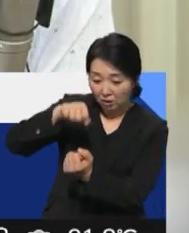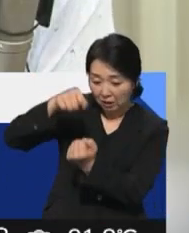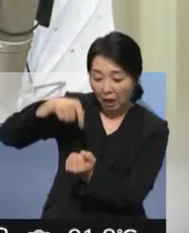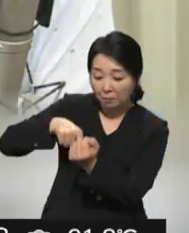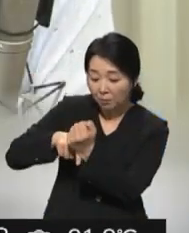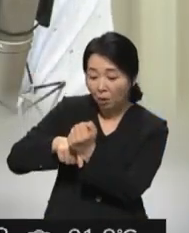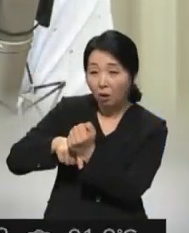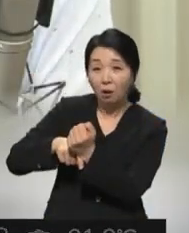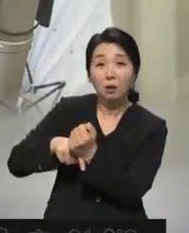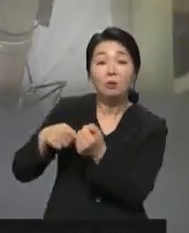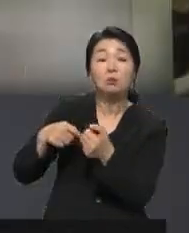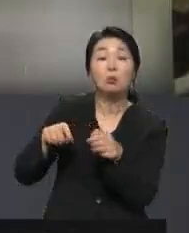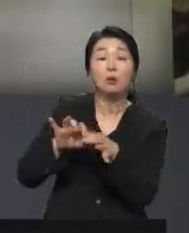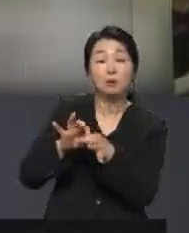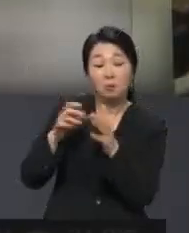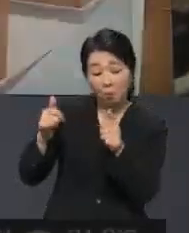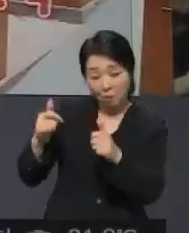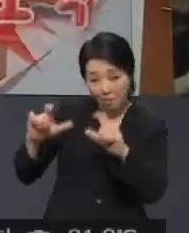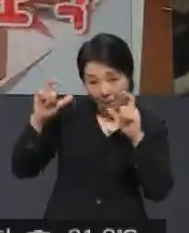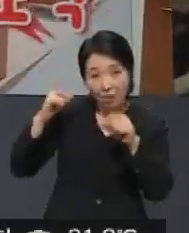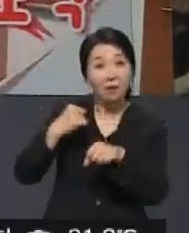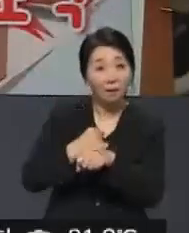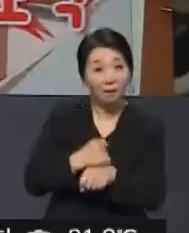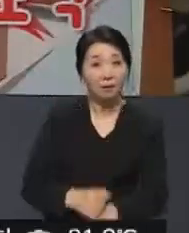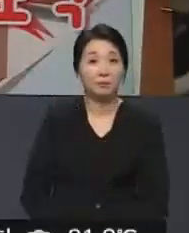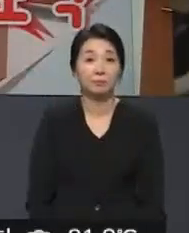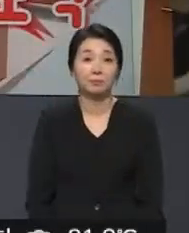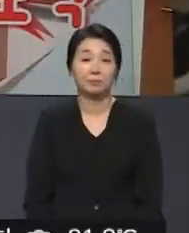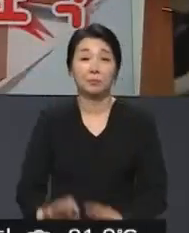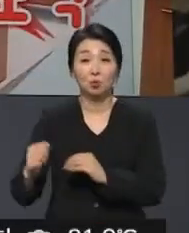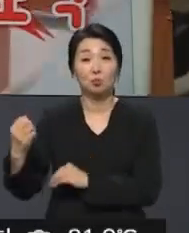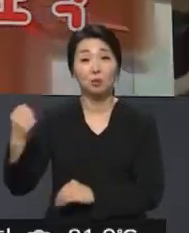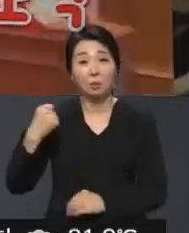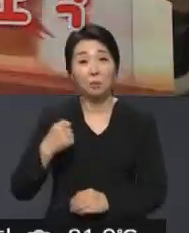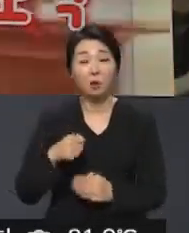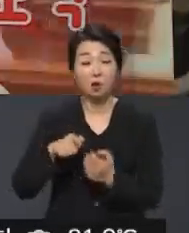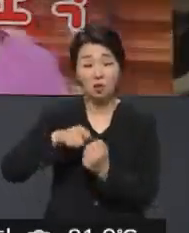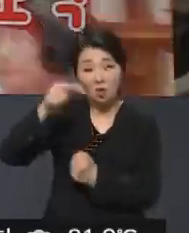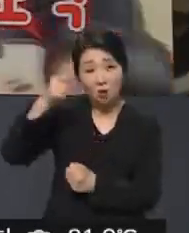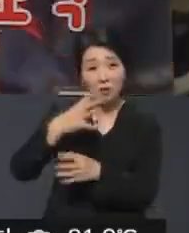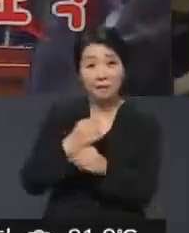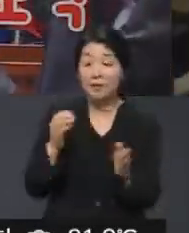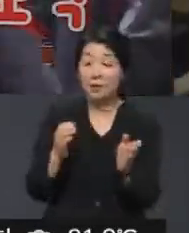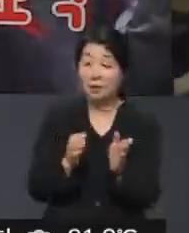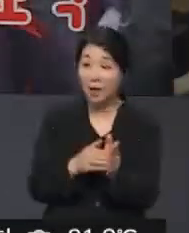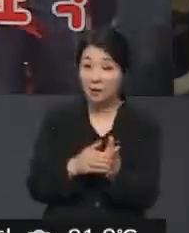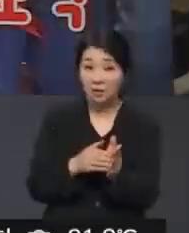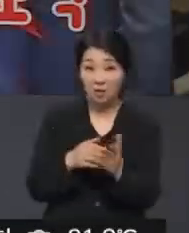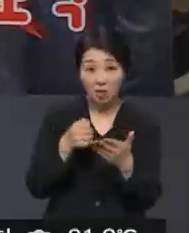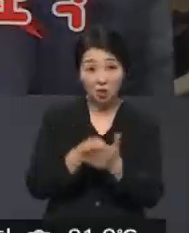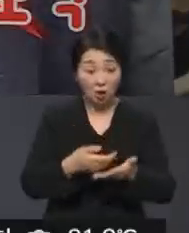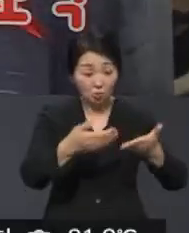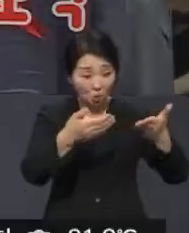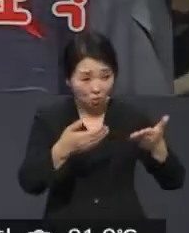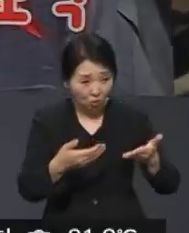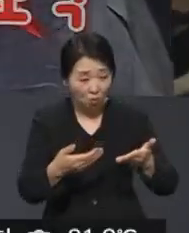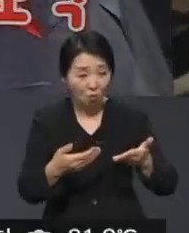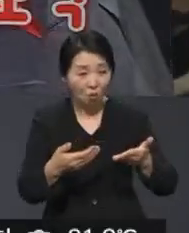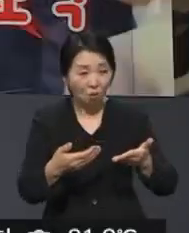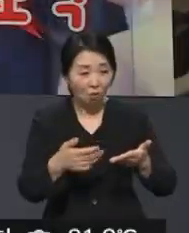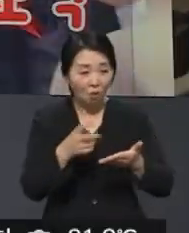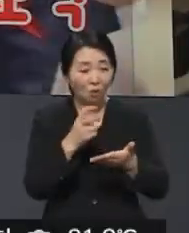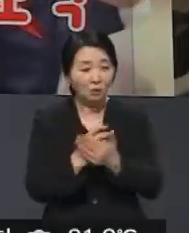받겠다. 네, 국민의힘에서는 영장 시한까지 민주당이 지금 정해주는 거냐, 사법권 침해다 이런